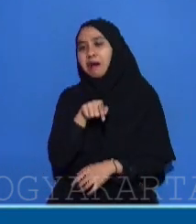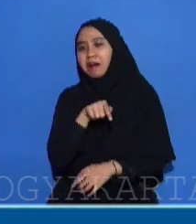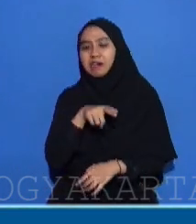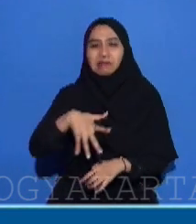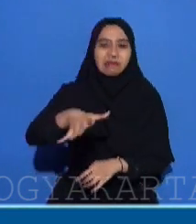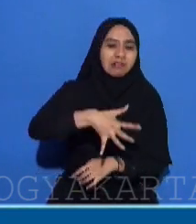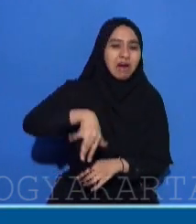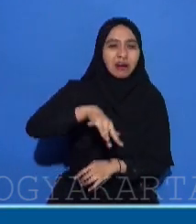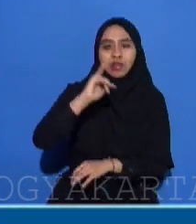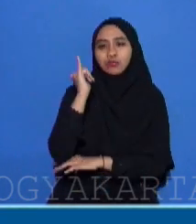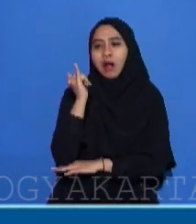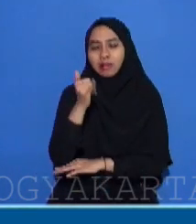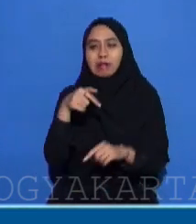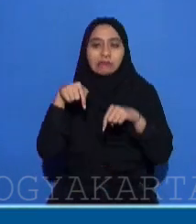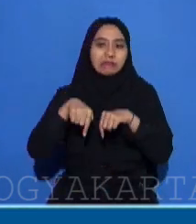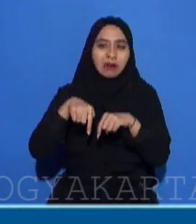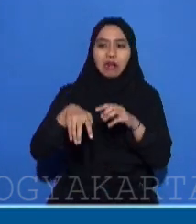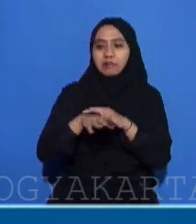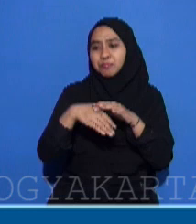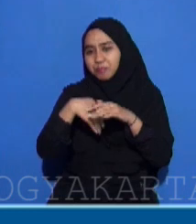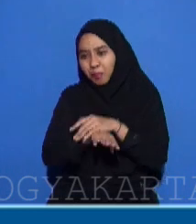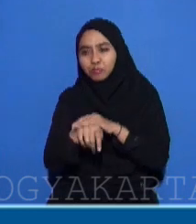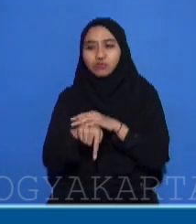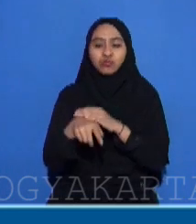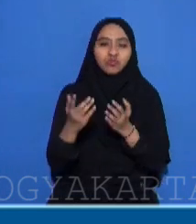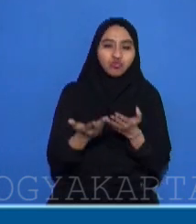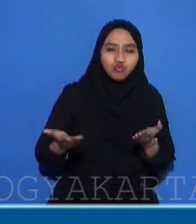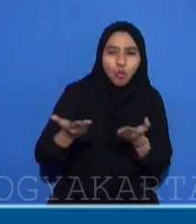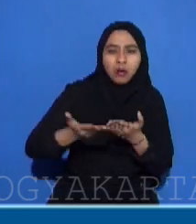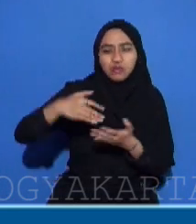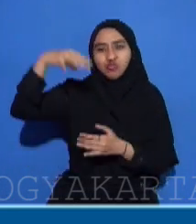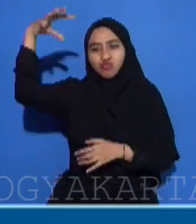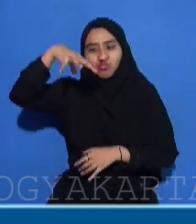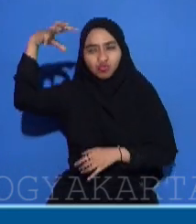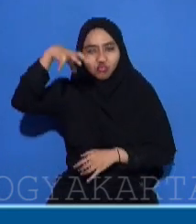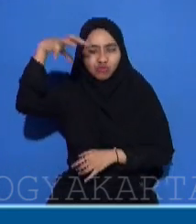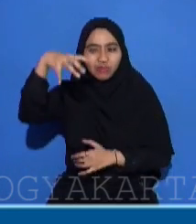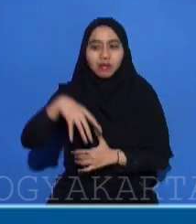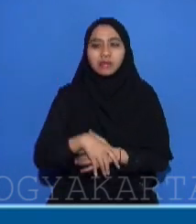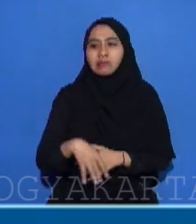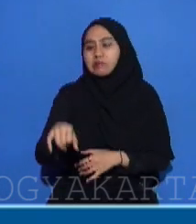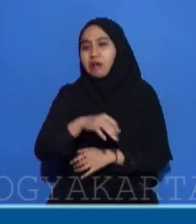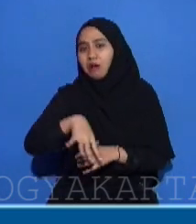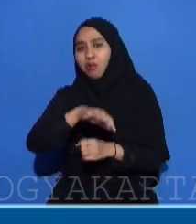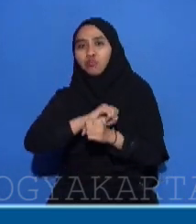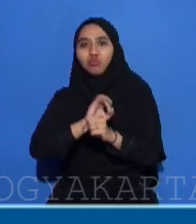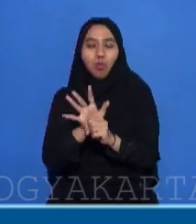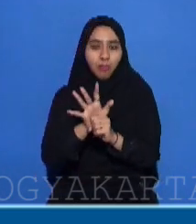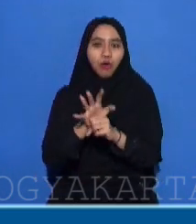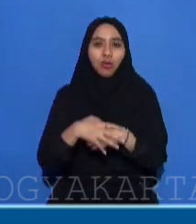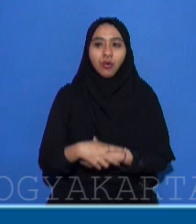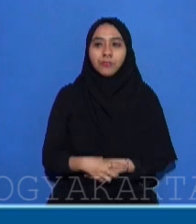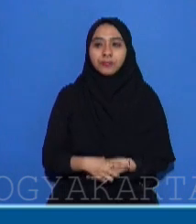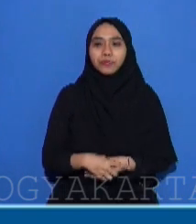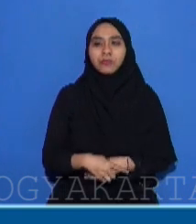menika mlebet rendeng utawi musim hujan menika wonten ing Kulon Progo sisih ler nggih sami